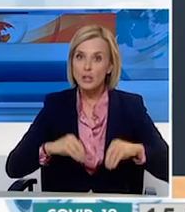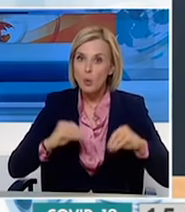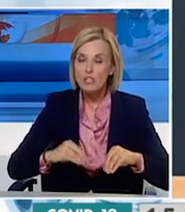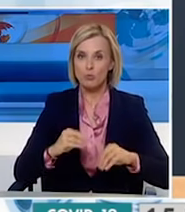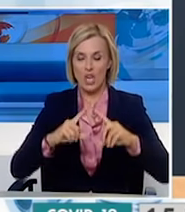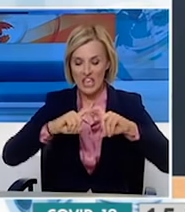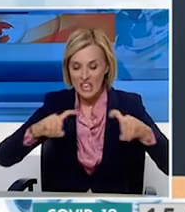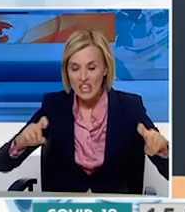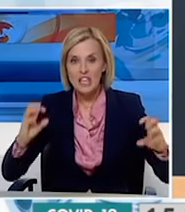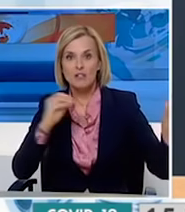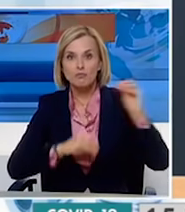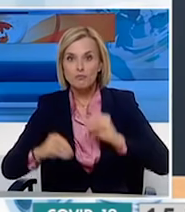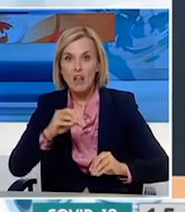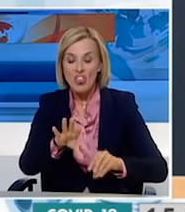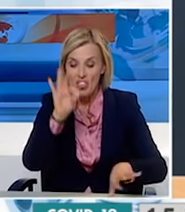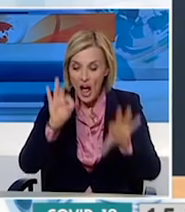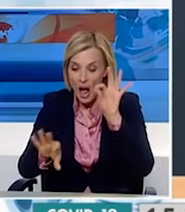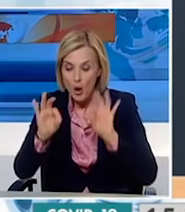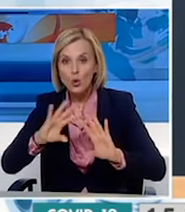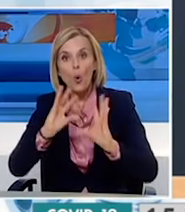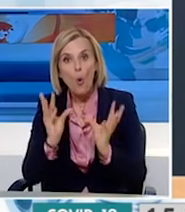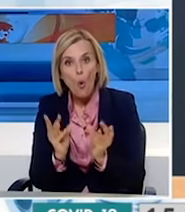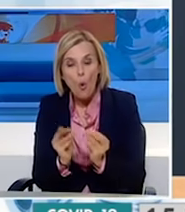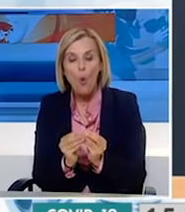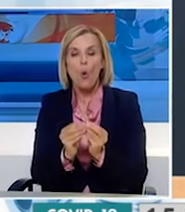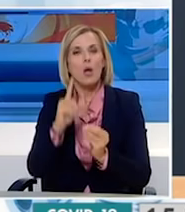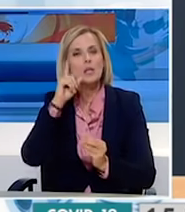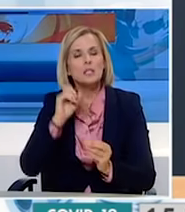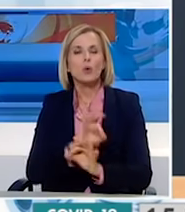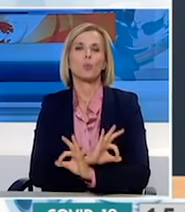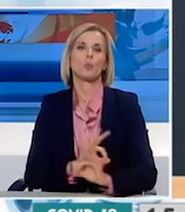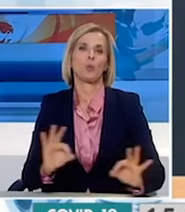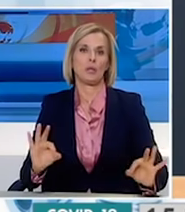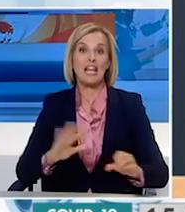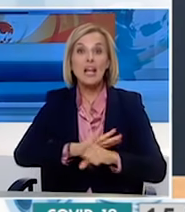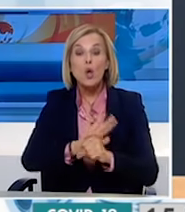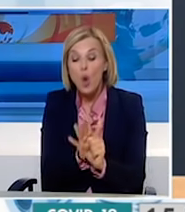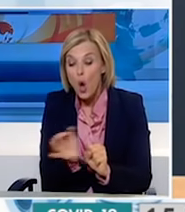εξετάζουν, κάνουν δηλαδή την περίφημη διαλογή, ή νοσηλεύουν περιστατικά με την COVID-19.